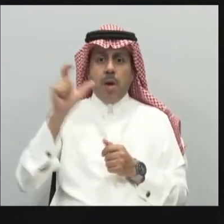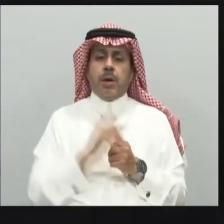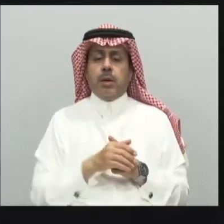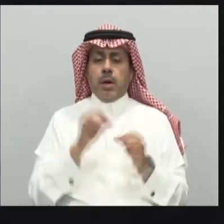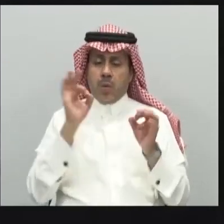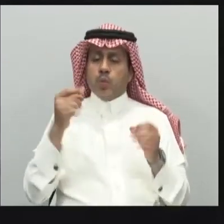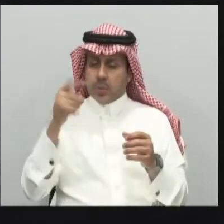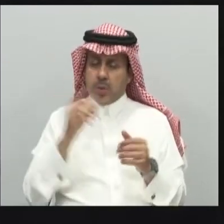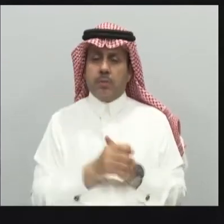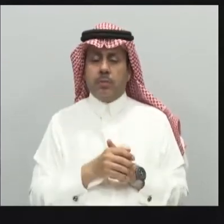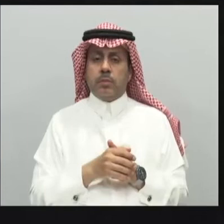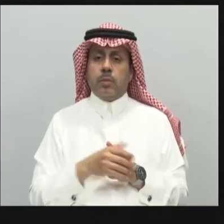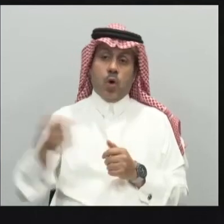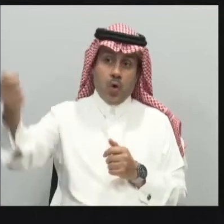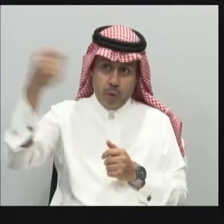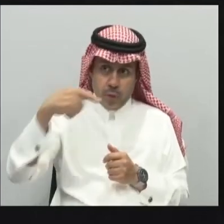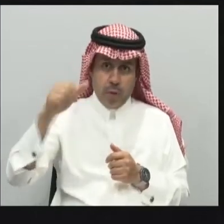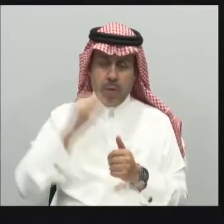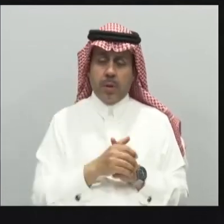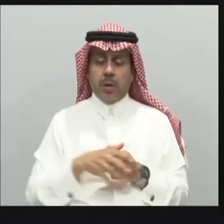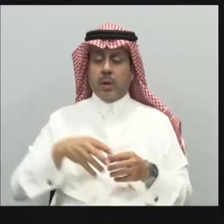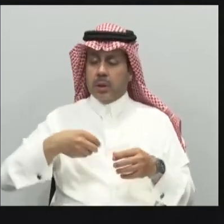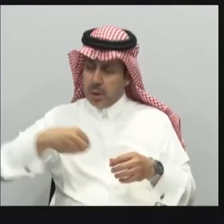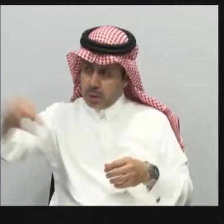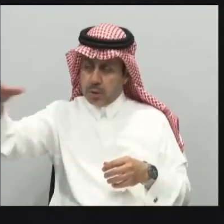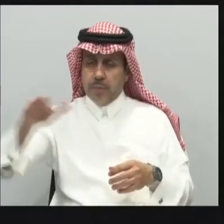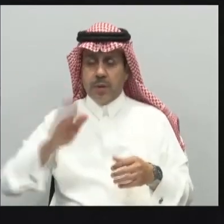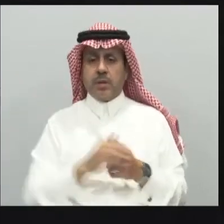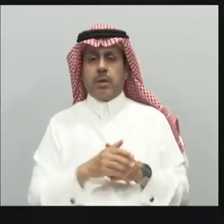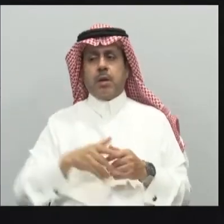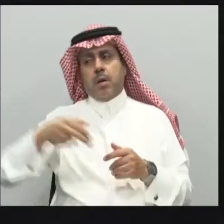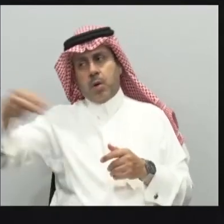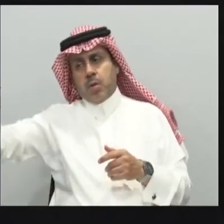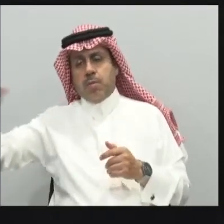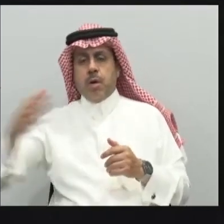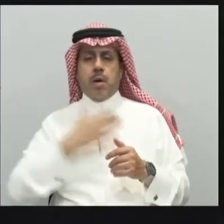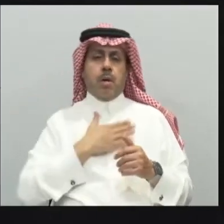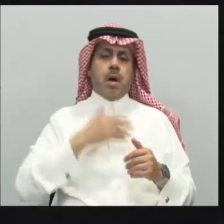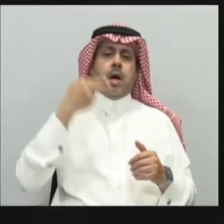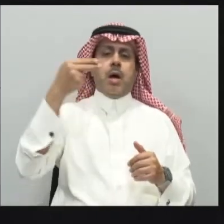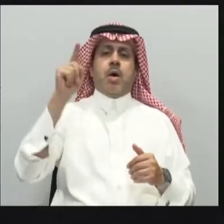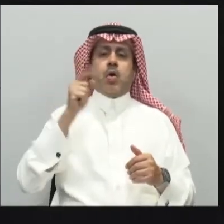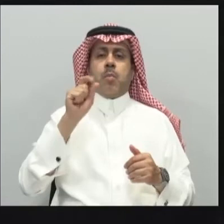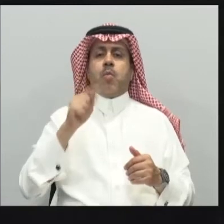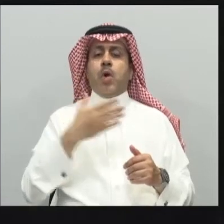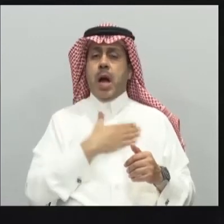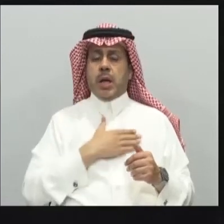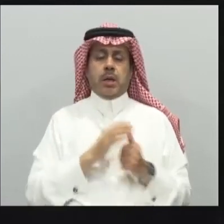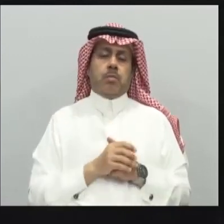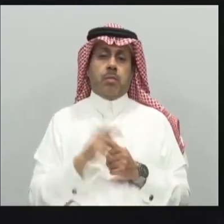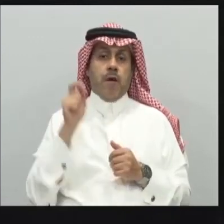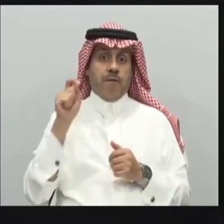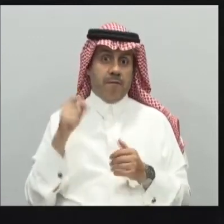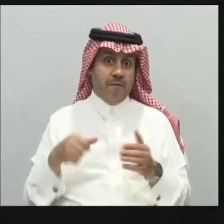فان اتم اخذ السلعه وان اعرض فانا املك العربون لانه قد